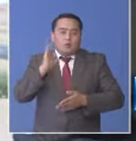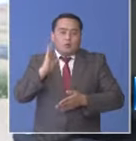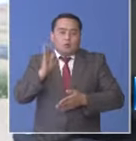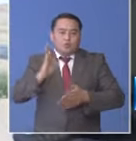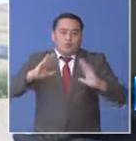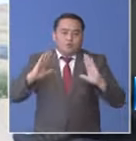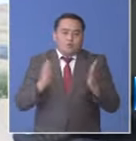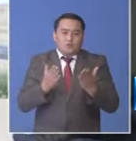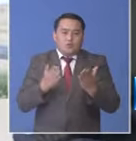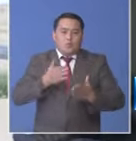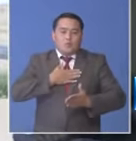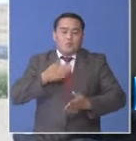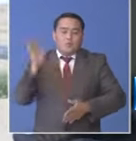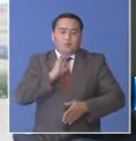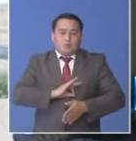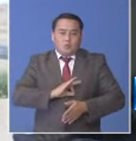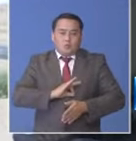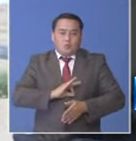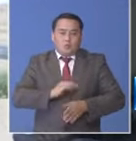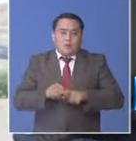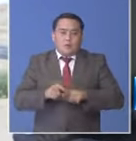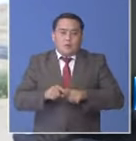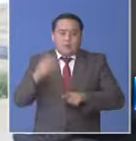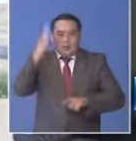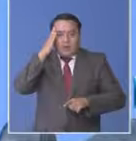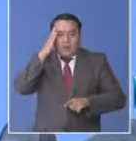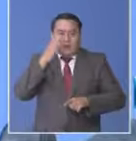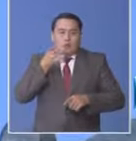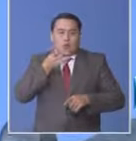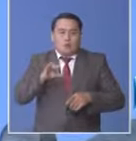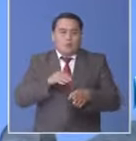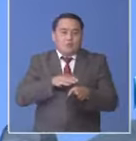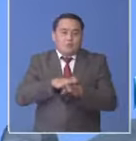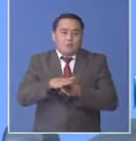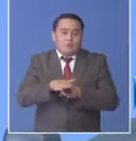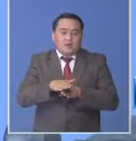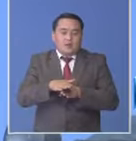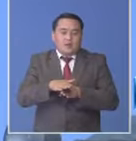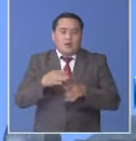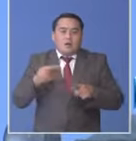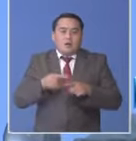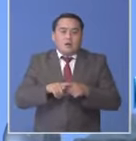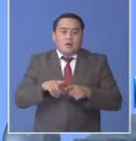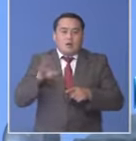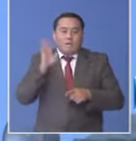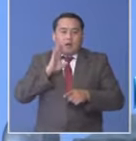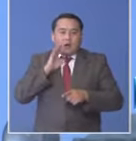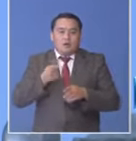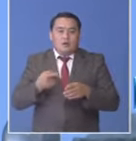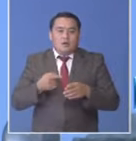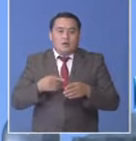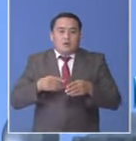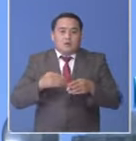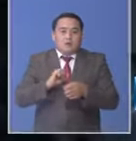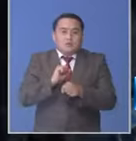где бы мы ни применялись, то есть мы выполним любую задачу. Техника, преодолевающая водную преграду, должна быть полностью